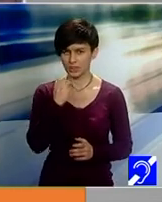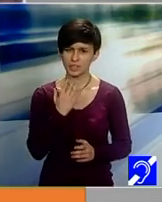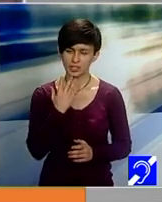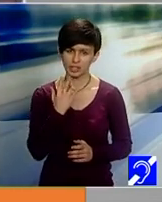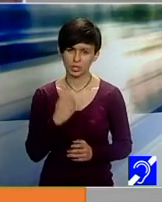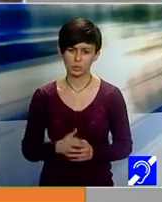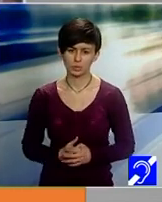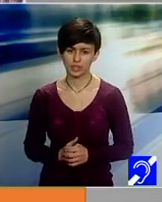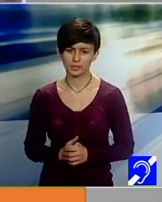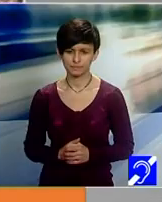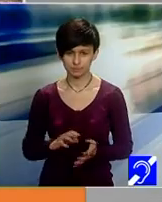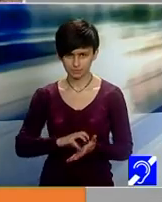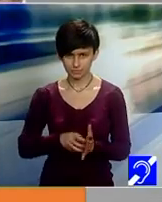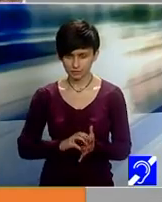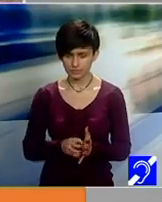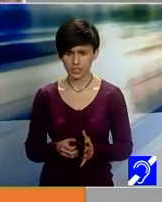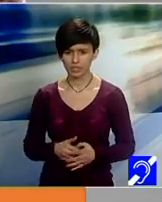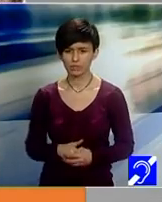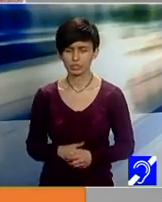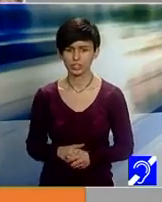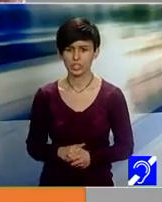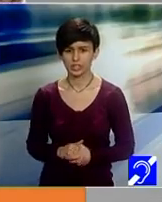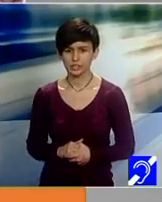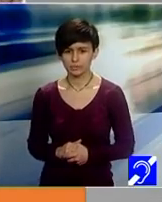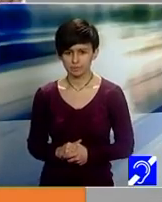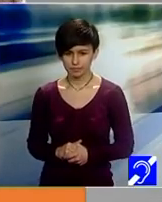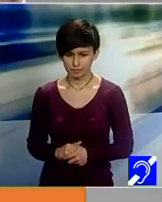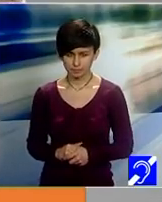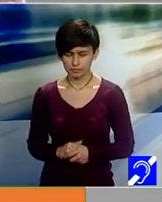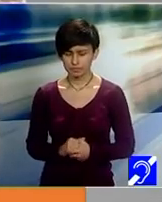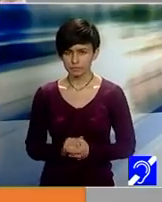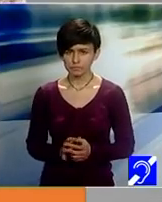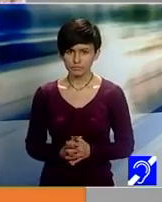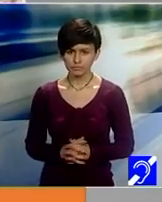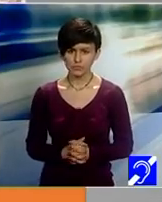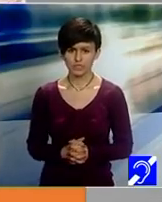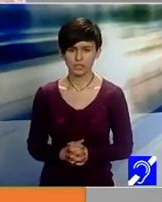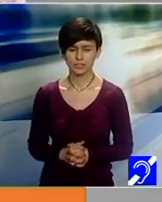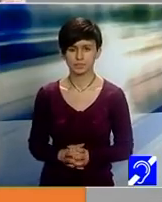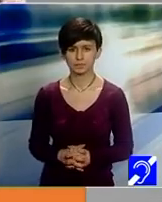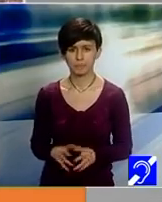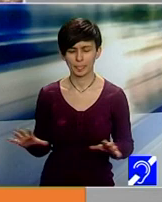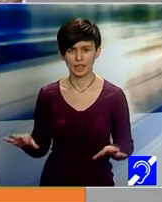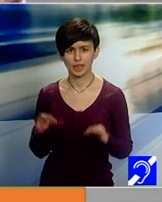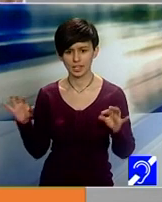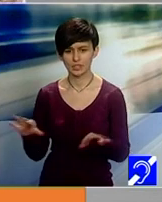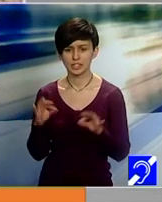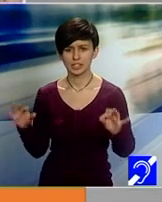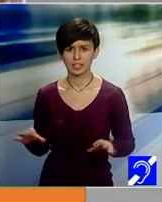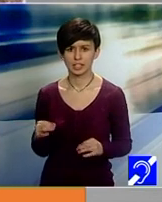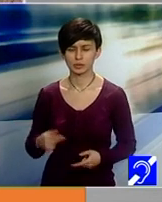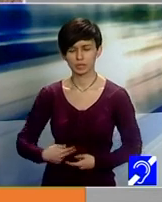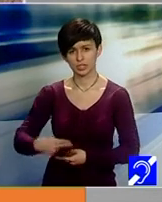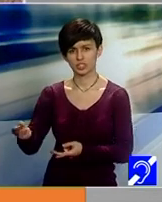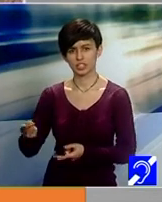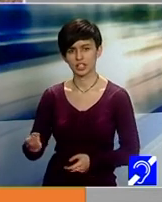roșiile noastre care la fermă și solarii aici în satul Dâmbroca le sortam și le trimiteam la export